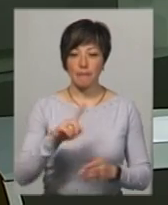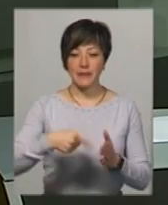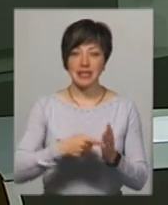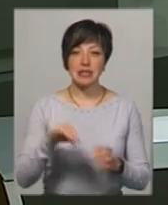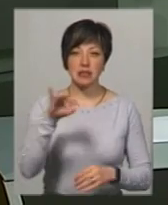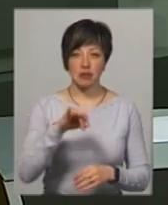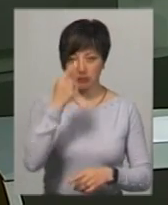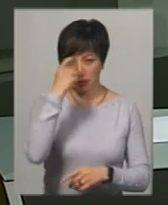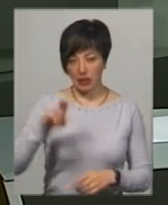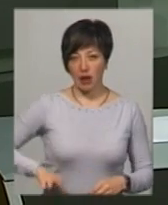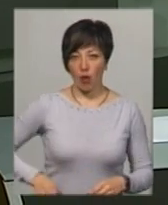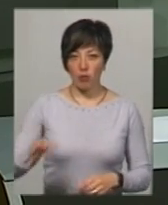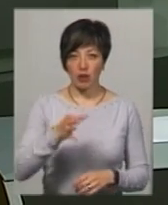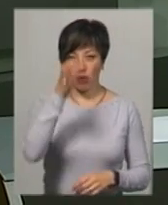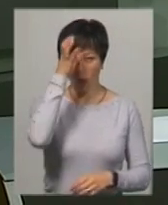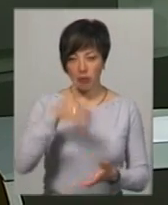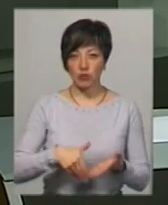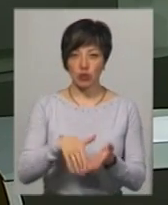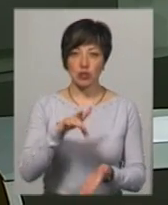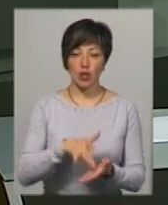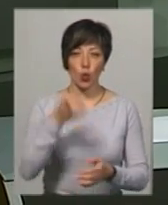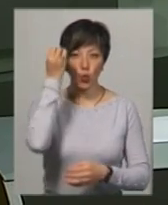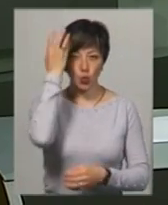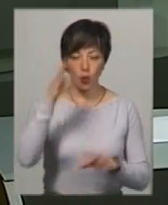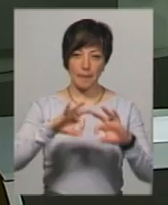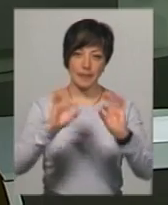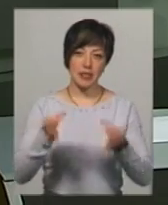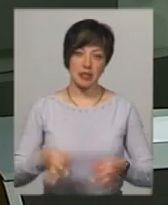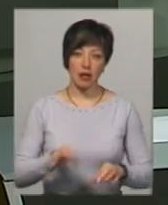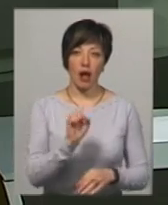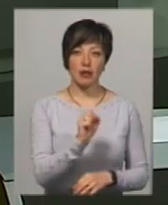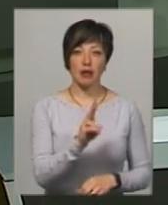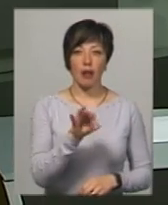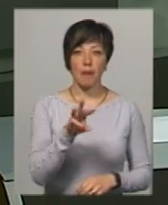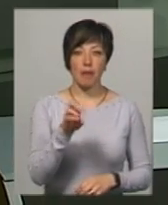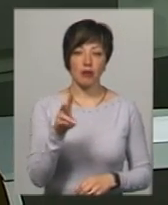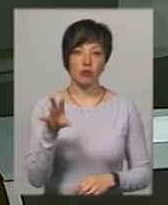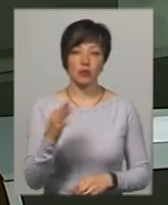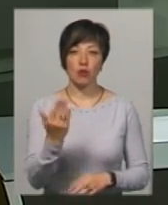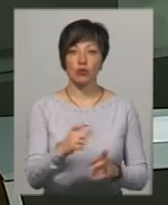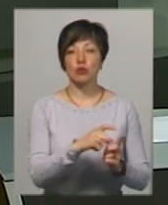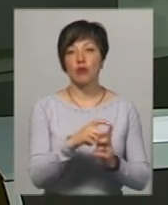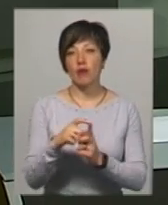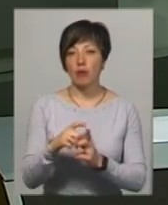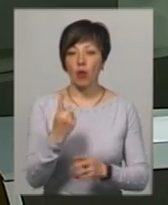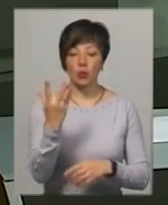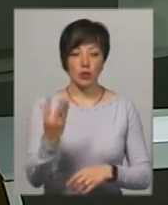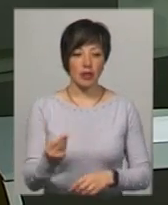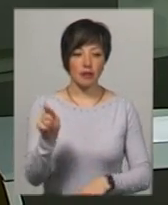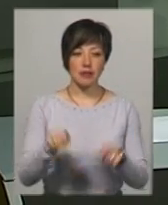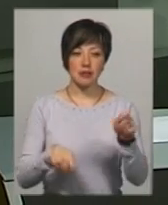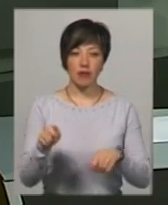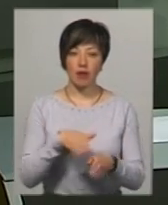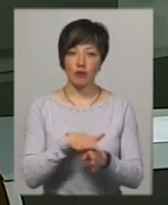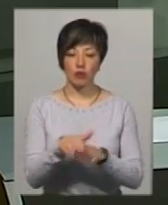директор Хмельницького обласного науково-методичного центру культури та мистецтва Андрій Клименко. За його словами, одноденний фестиваль